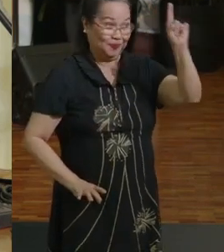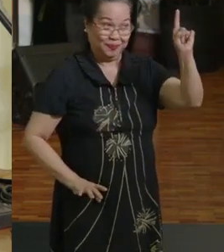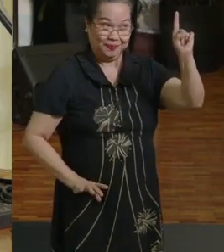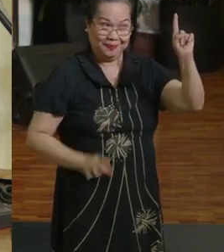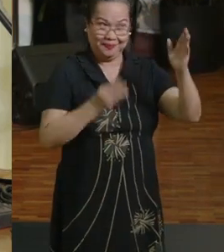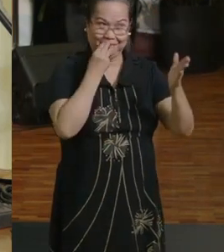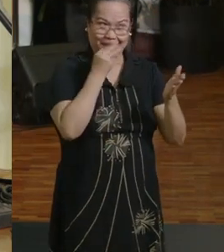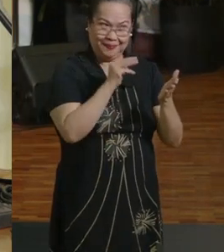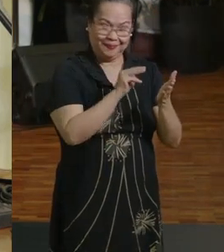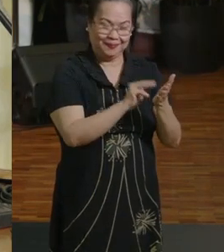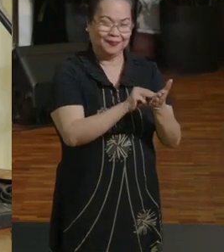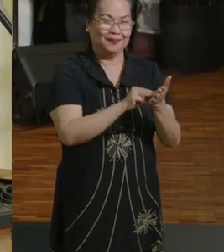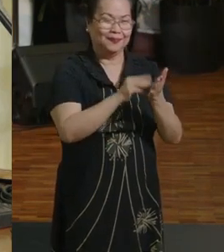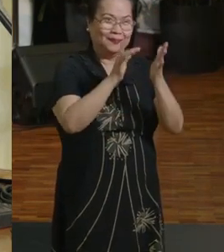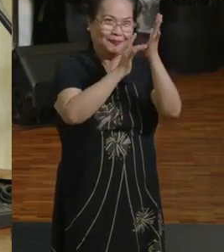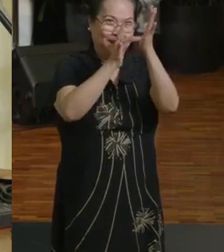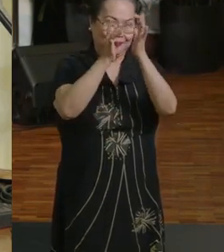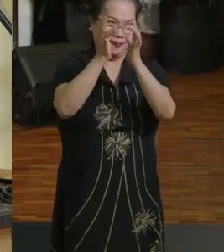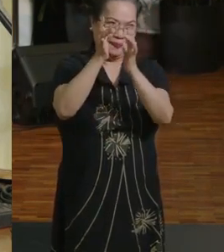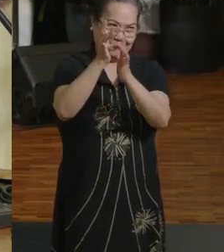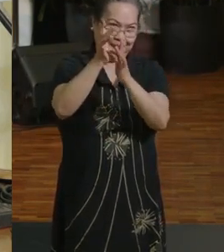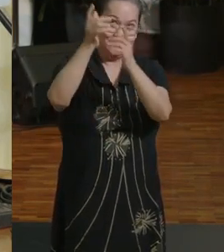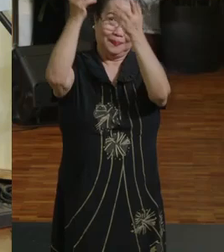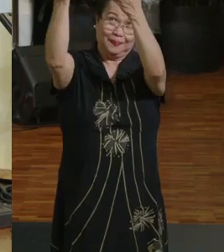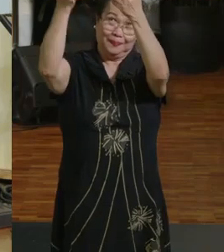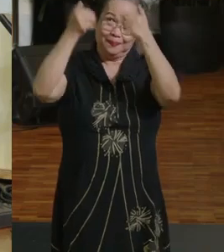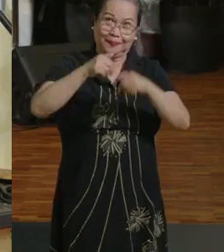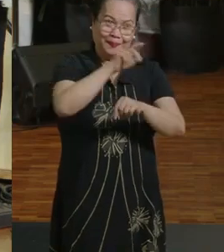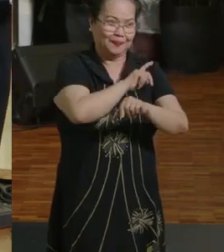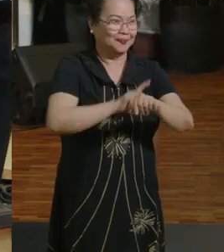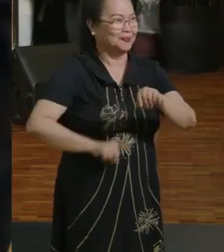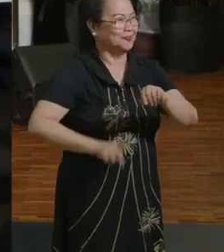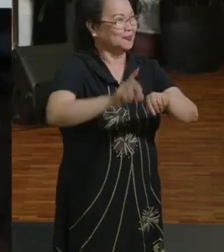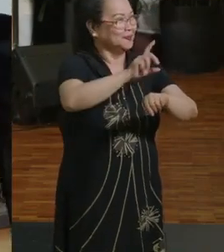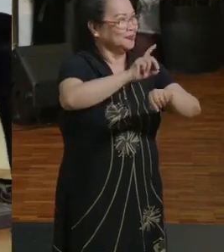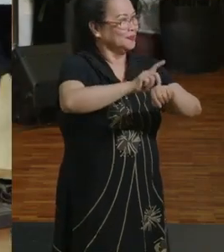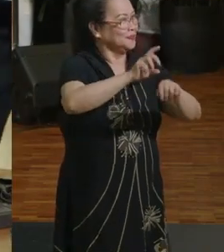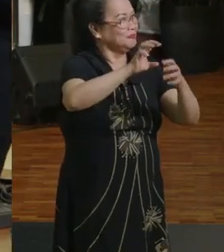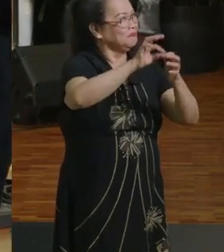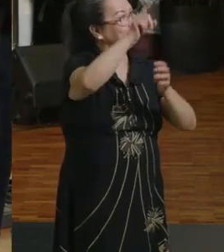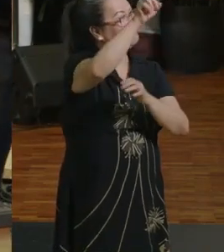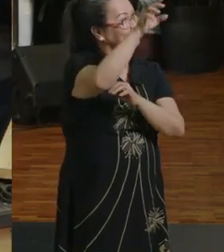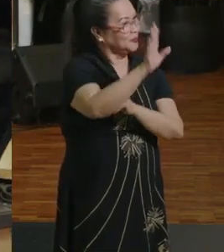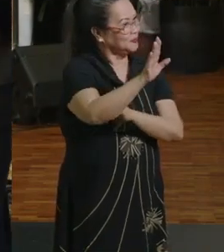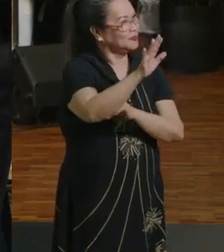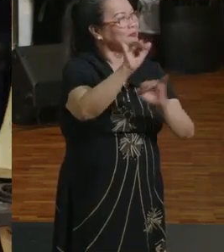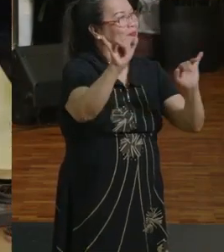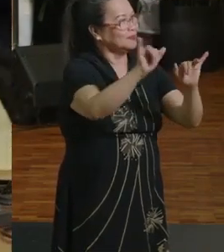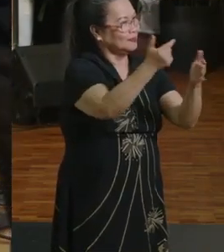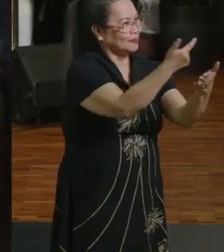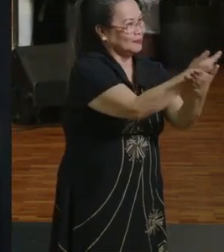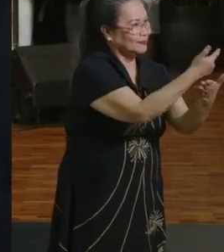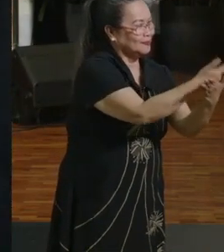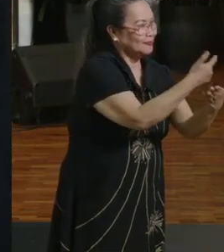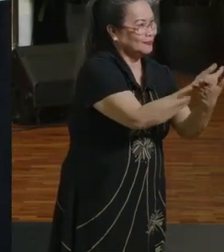mensahe, ang pagdating ng kaharian ng Diyos. Pareho sila ng gospel ni John the Baptist. Nung si John the